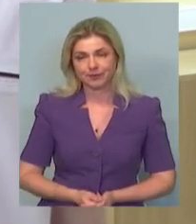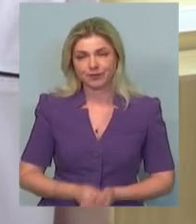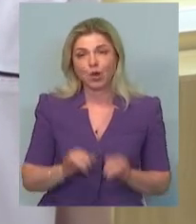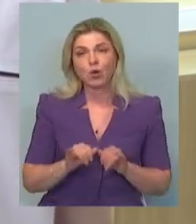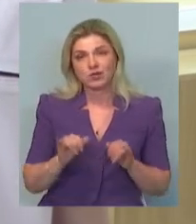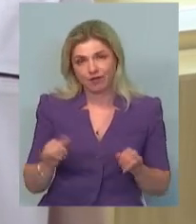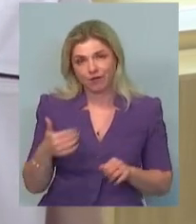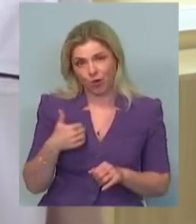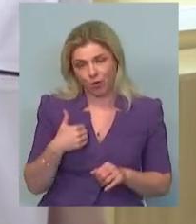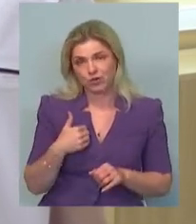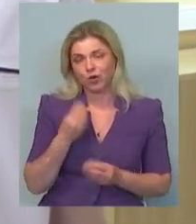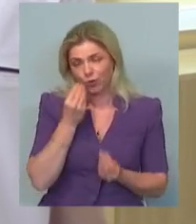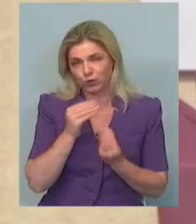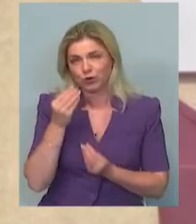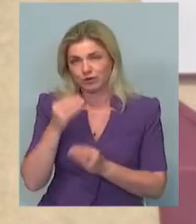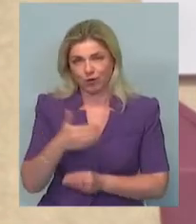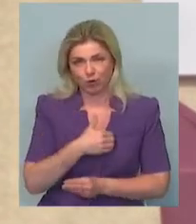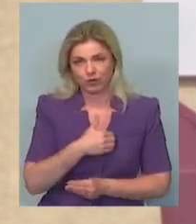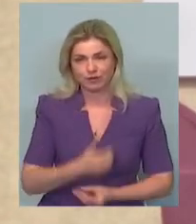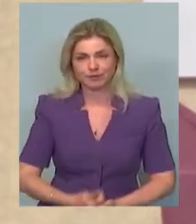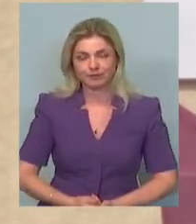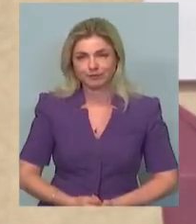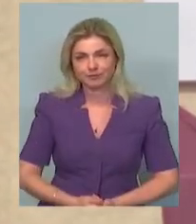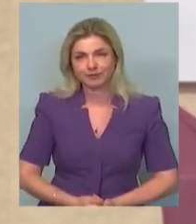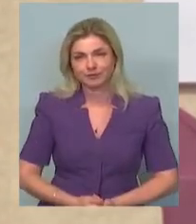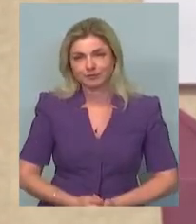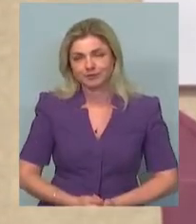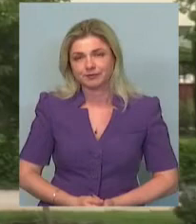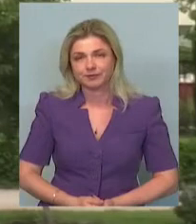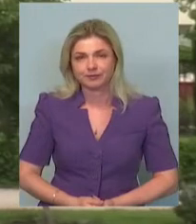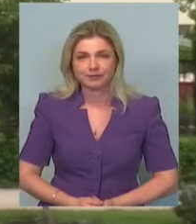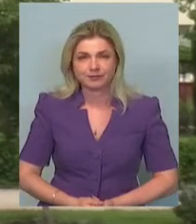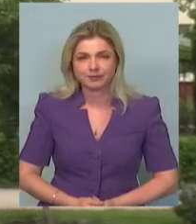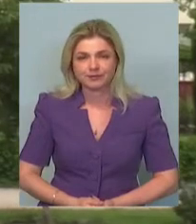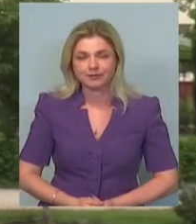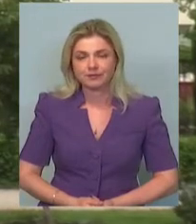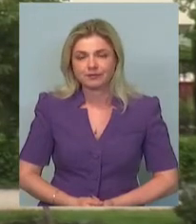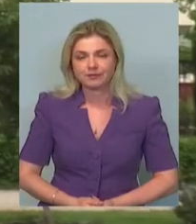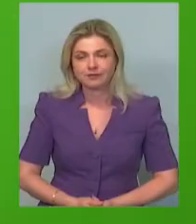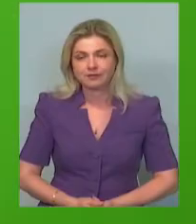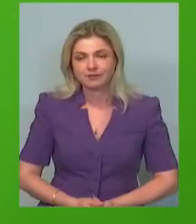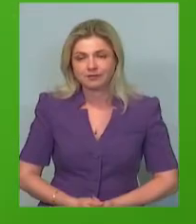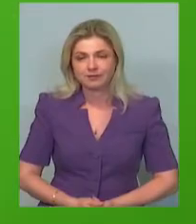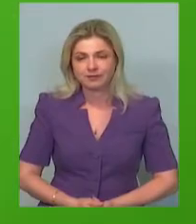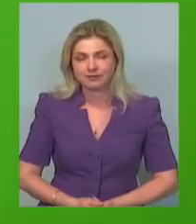Розвиватися хочу, самовдосконалюватися. Тетяна Макушева, Юрій Руденко. Новини на Суспільному. Миколаїв.